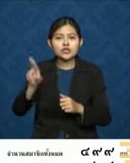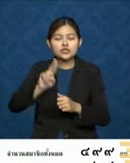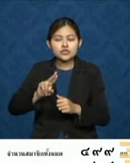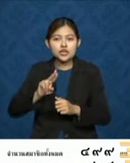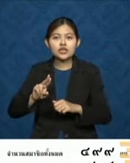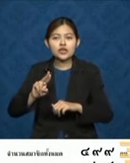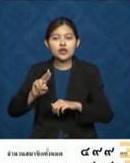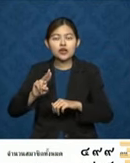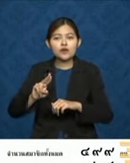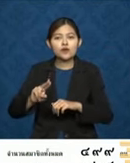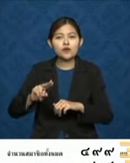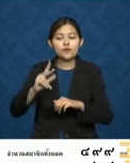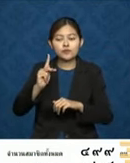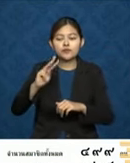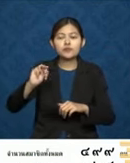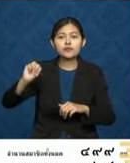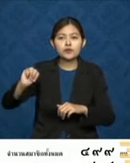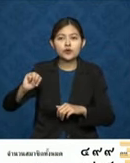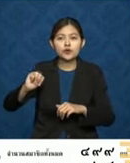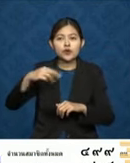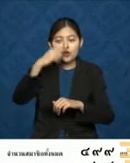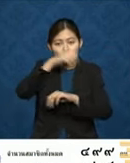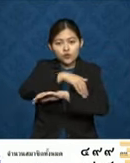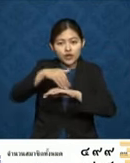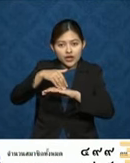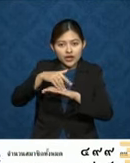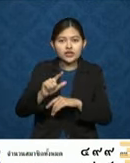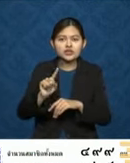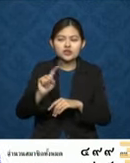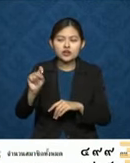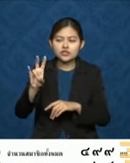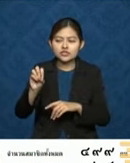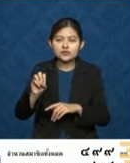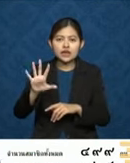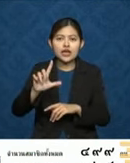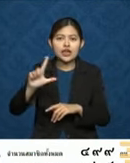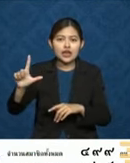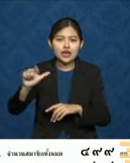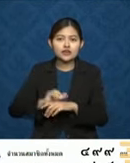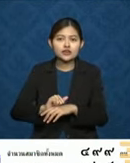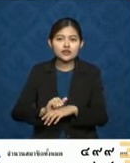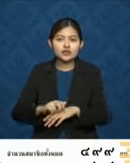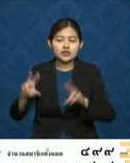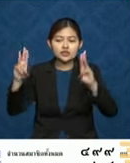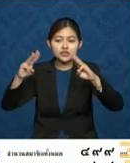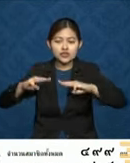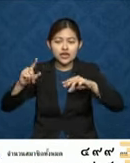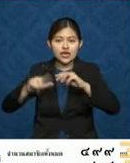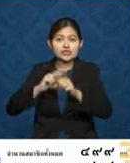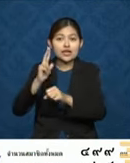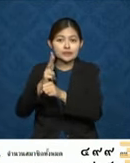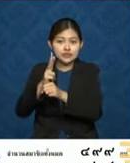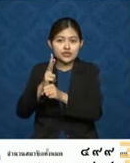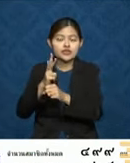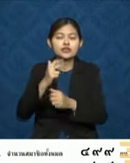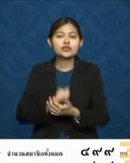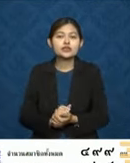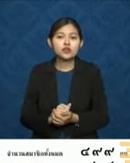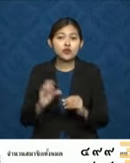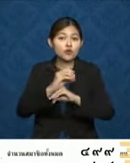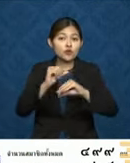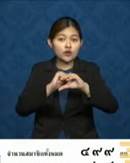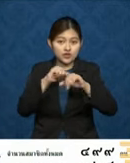ผังเมืองในวงเงิน 157ล้านบาทเป็นงบผูกพัน 3ปีค่ะท่านประธานคะโครงการ